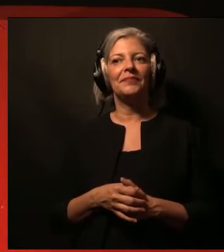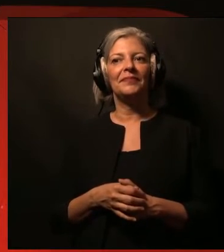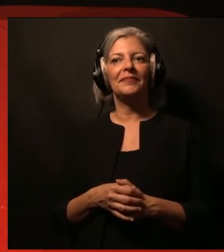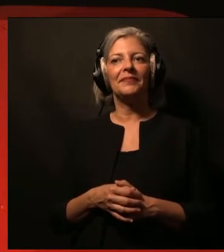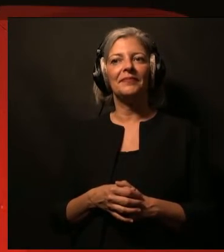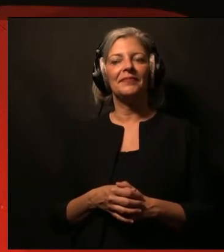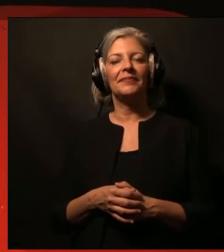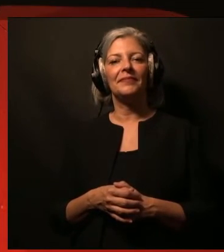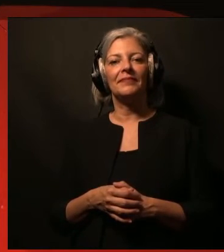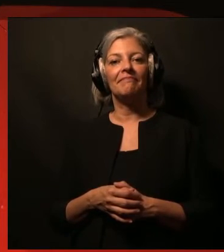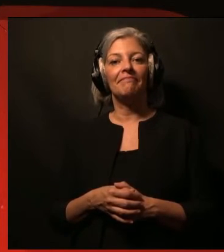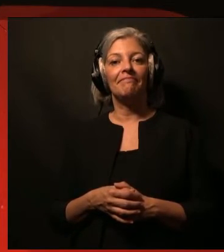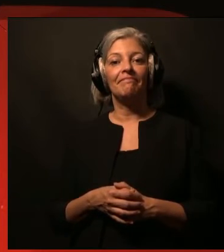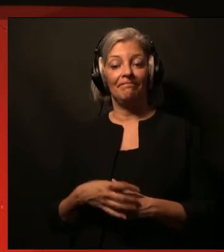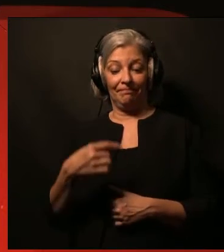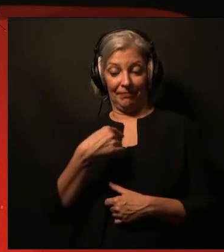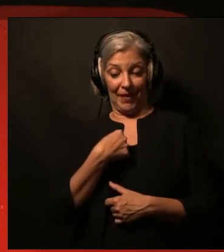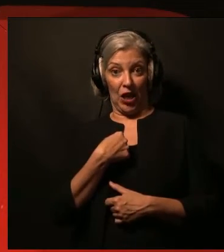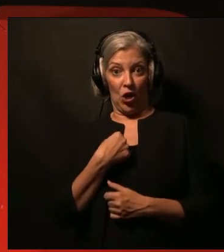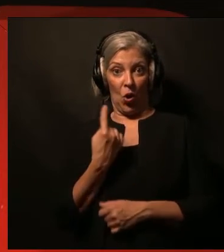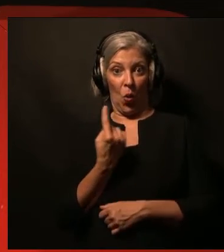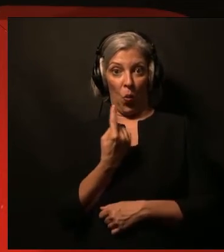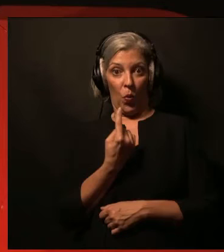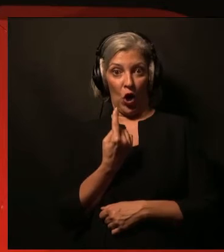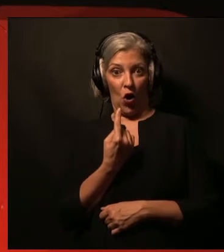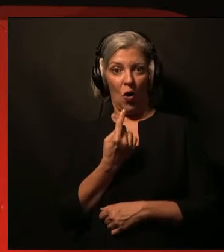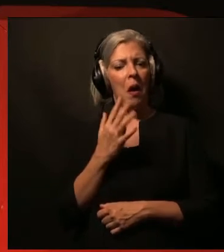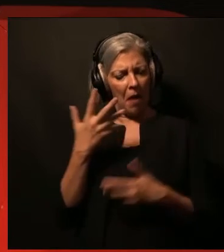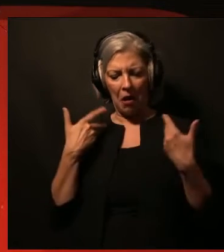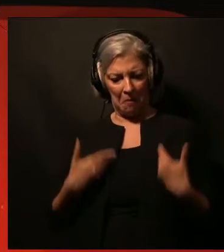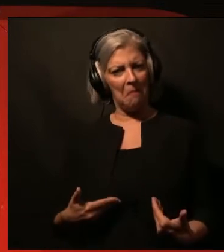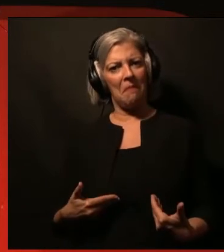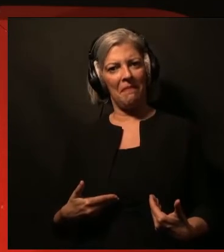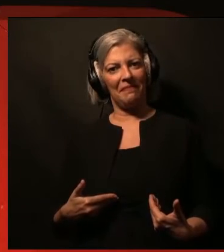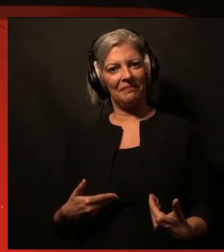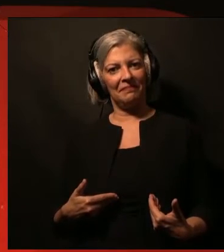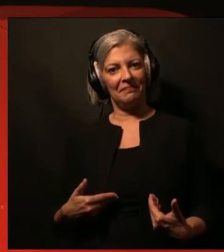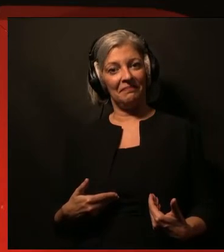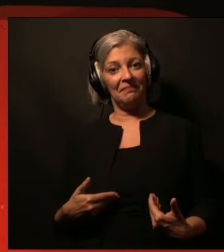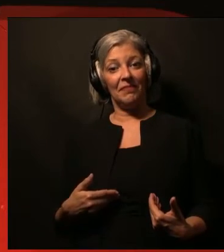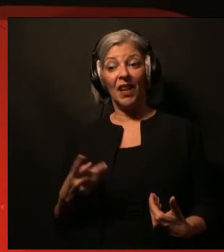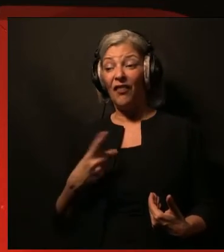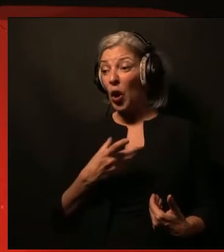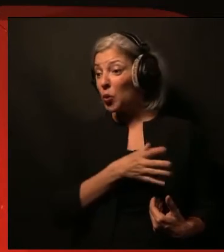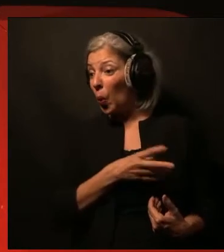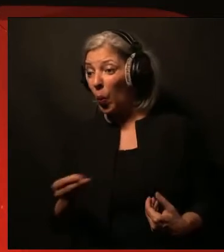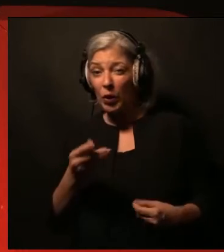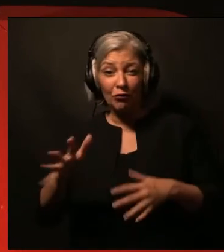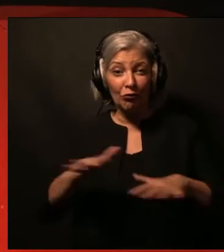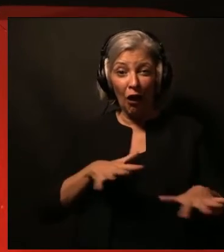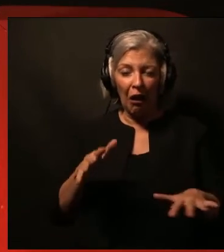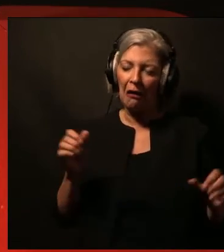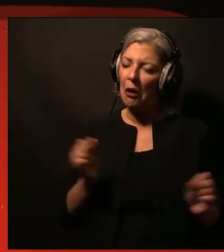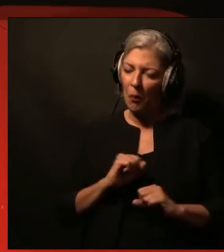così io sono solo uno ma comunque sono uno non posso fare tutto ma posso